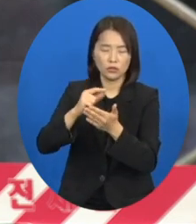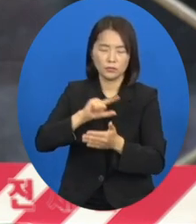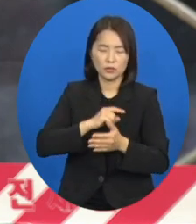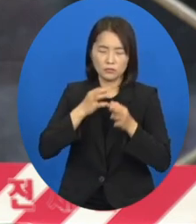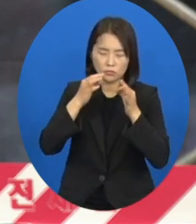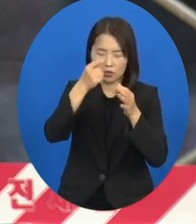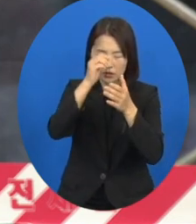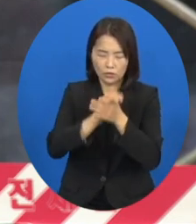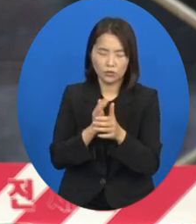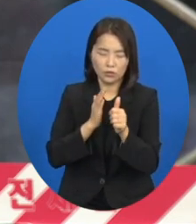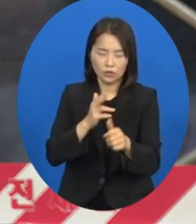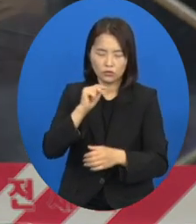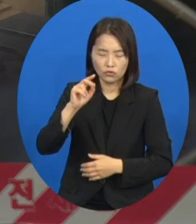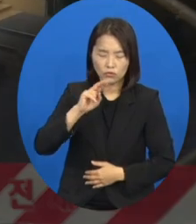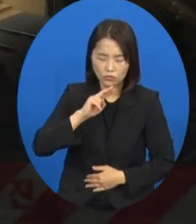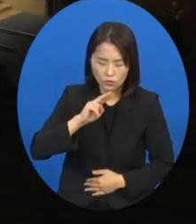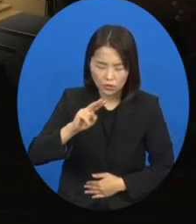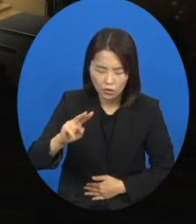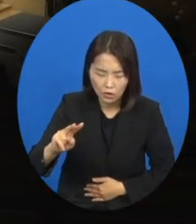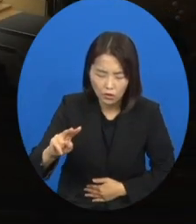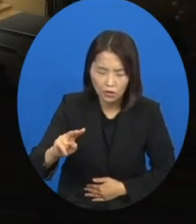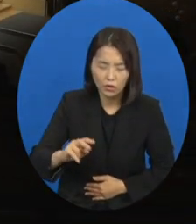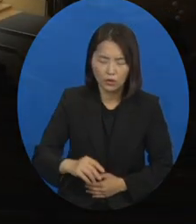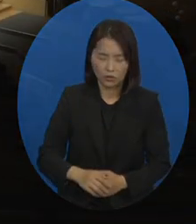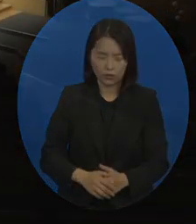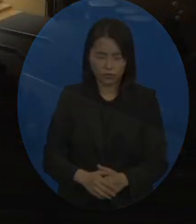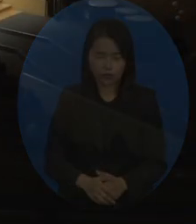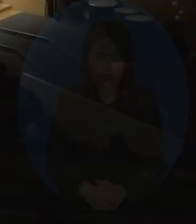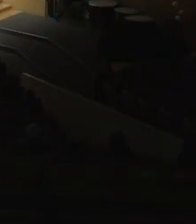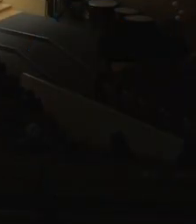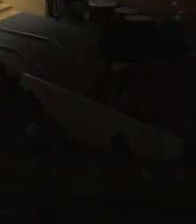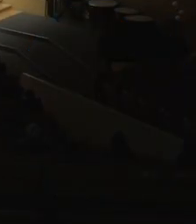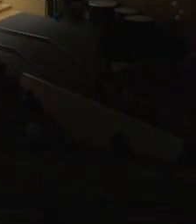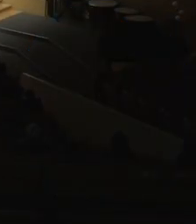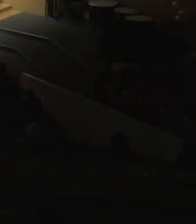부르고 기도하겠습니다. 주여